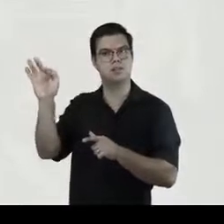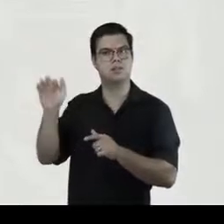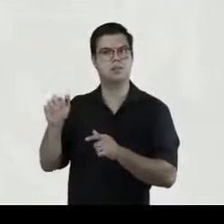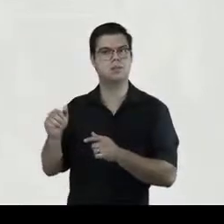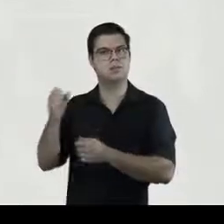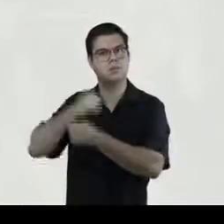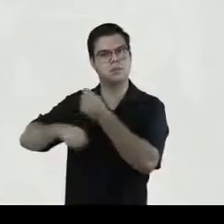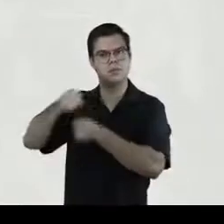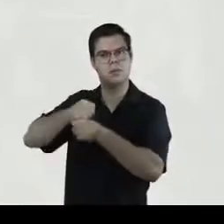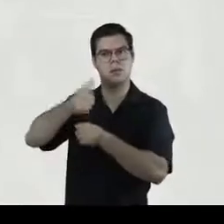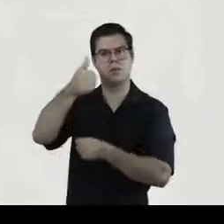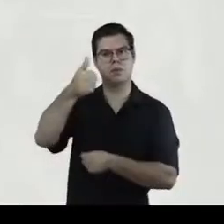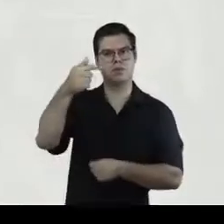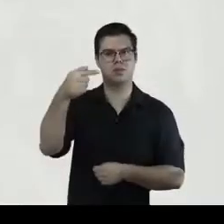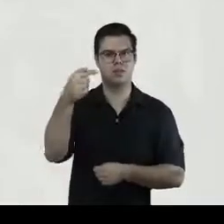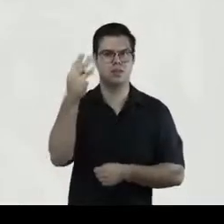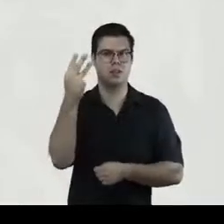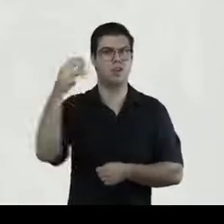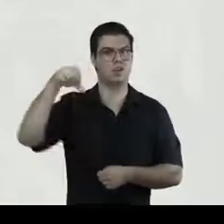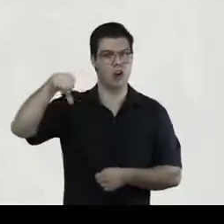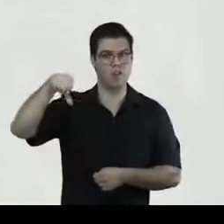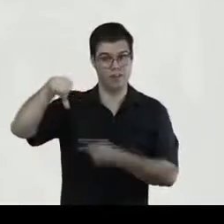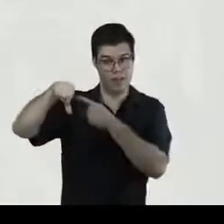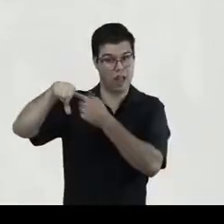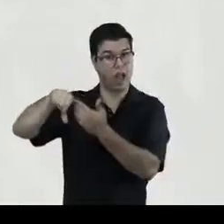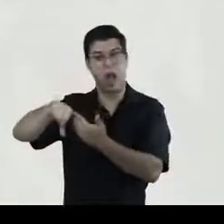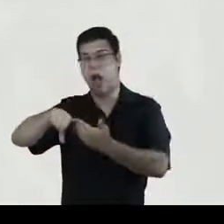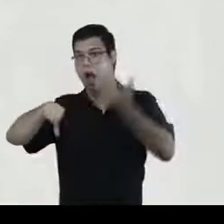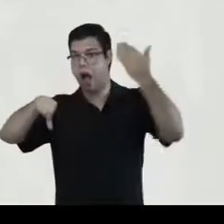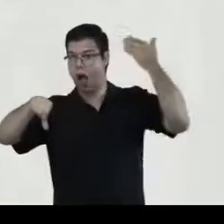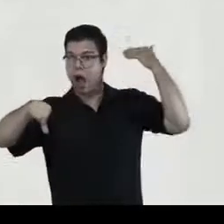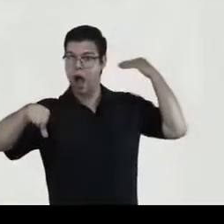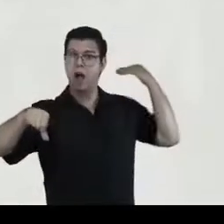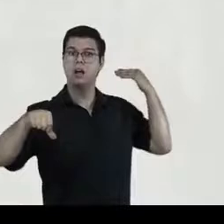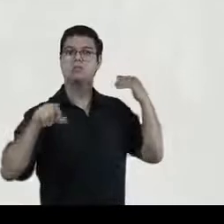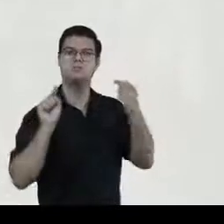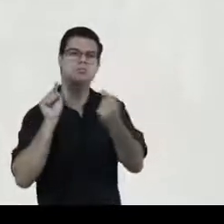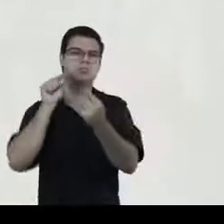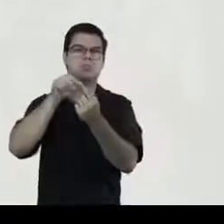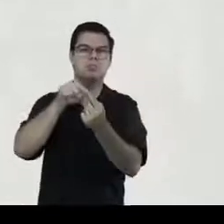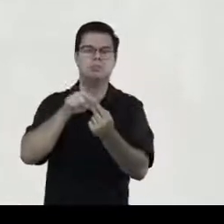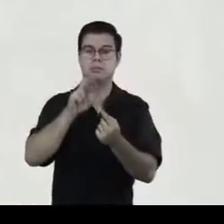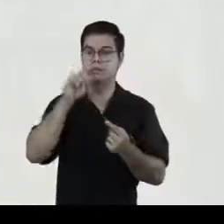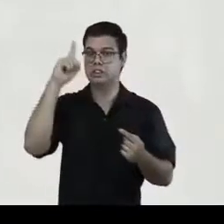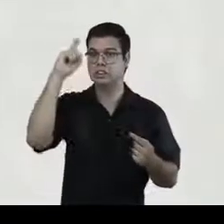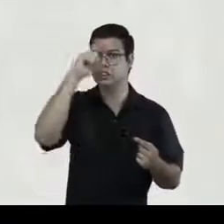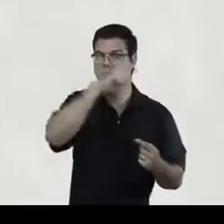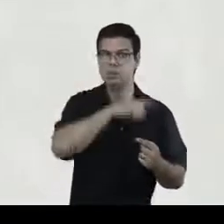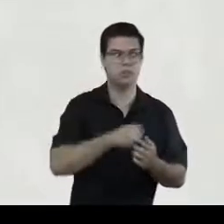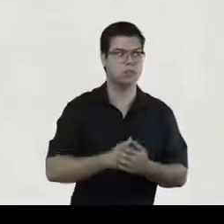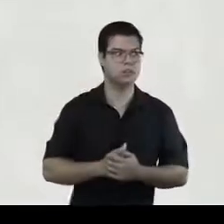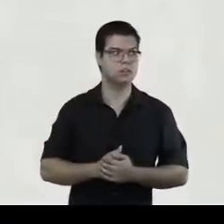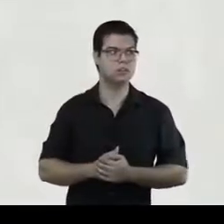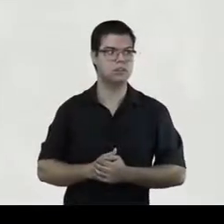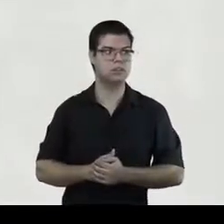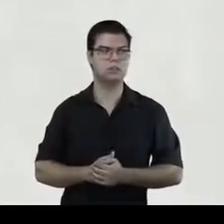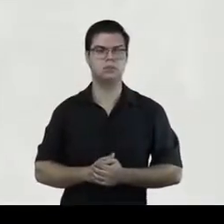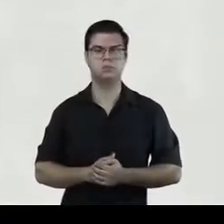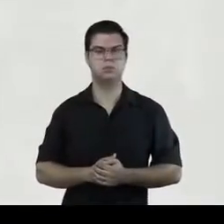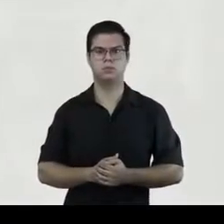d'indication est rare et on n'a pas des noms de province, mais on a des noms de ville. Donc, j'ai un problème parce que j'ai